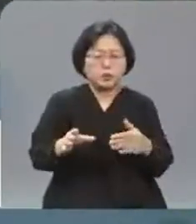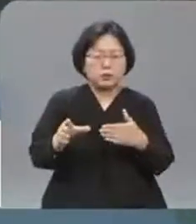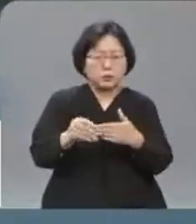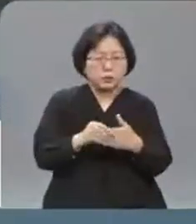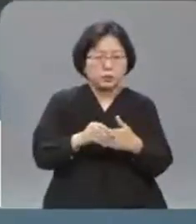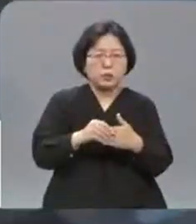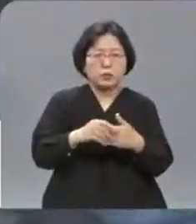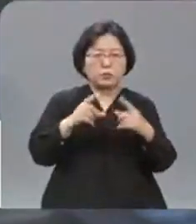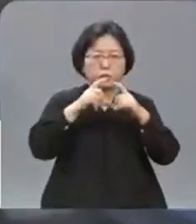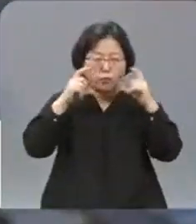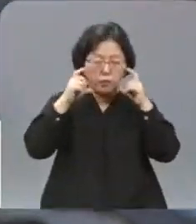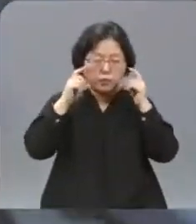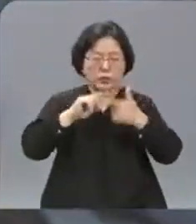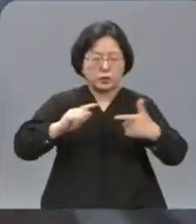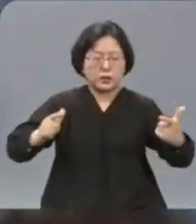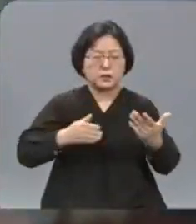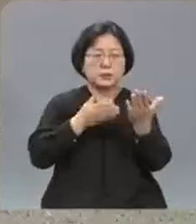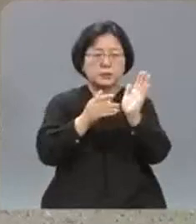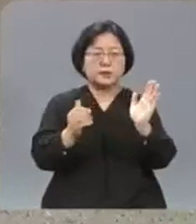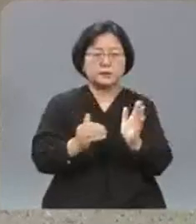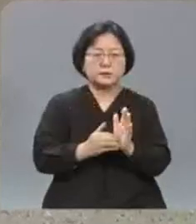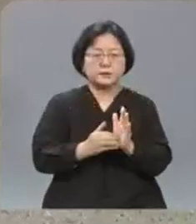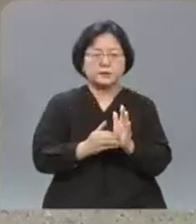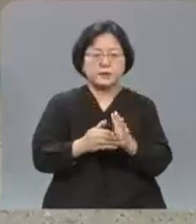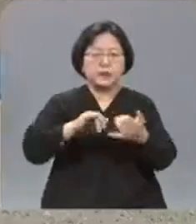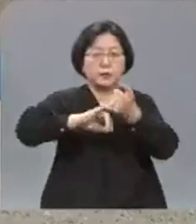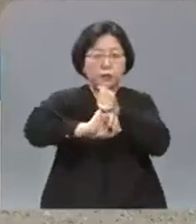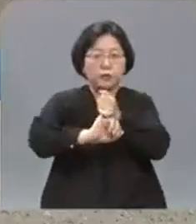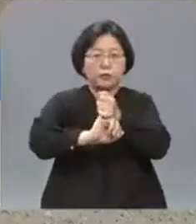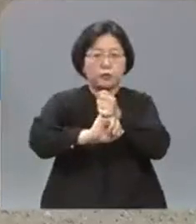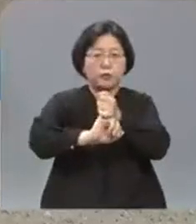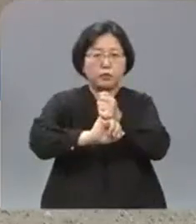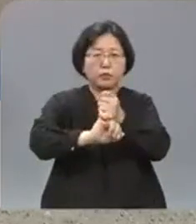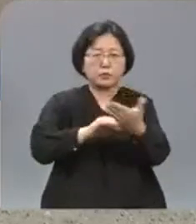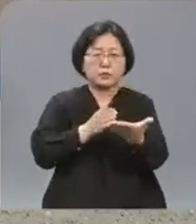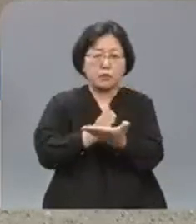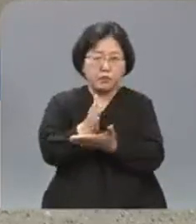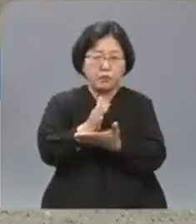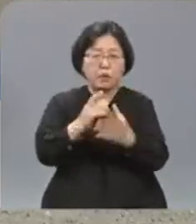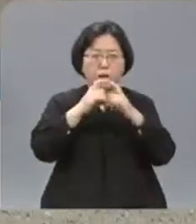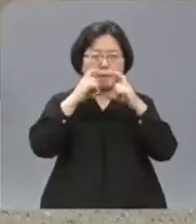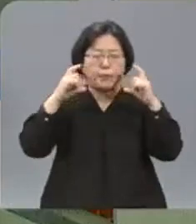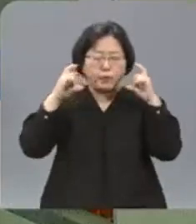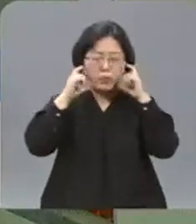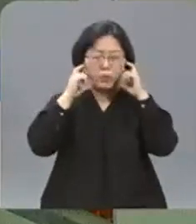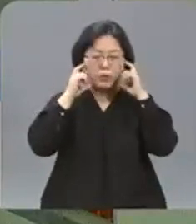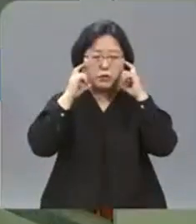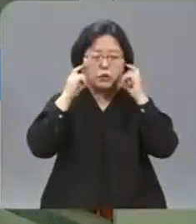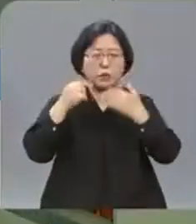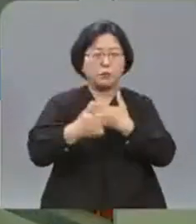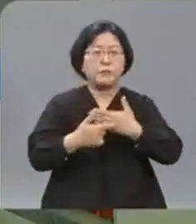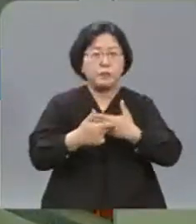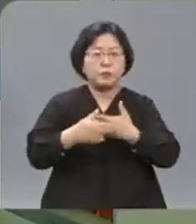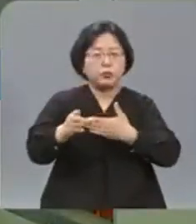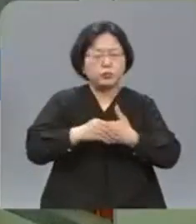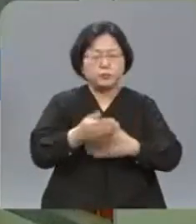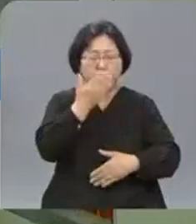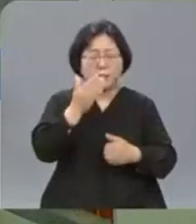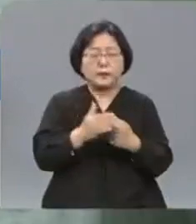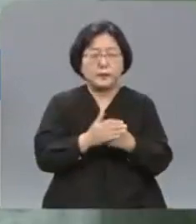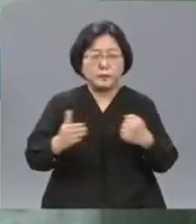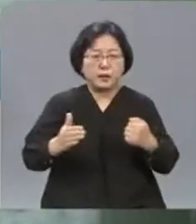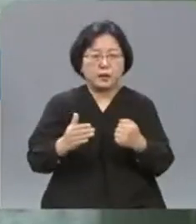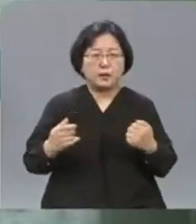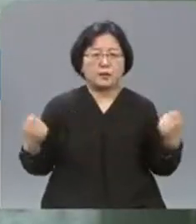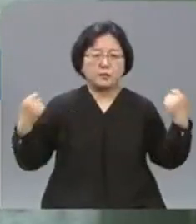보호장구 지급 등을 제안했습니다 반드시 적합한 호흡 보호구 착용과 함께 또 피부 흡수의 가능성도